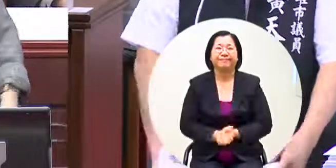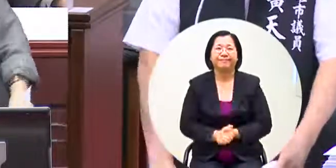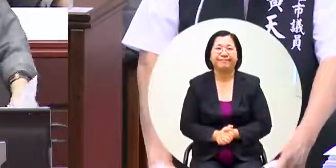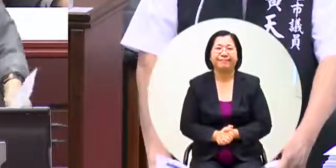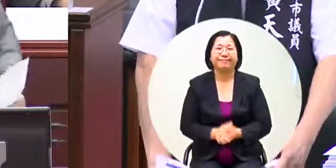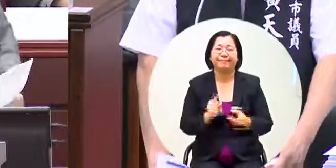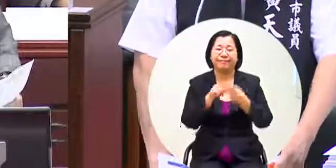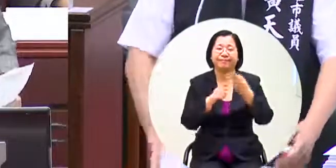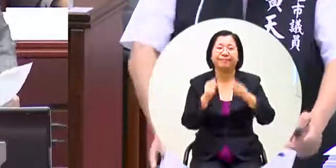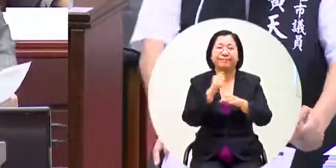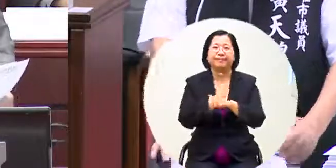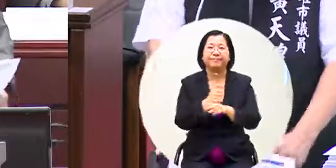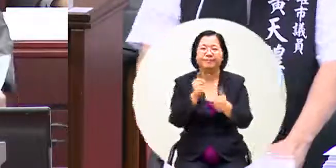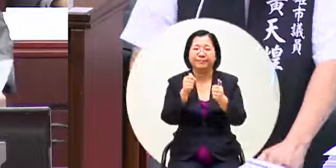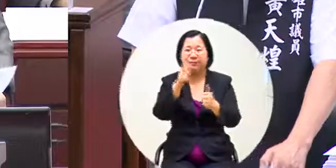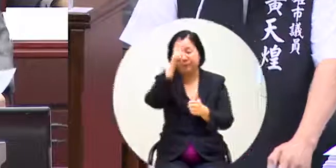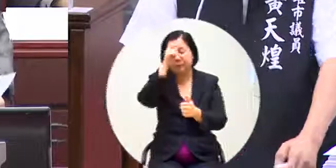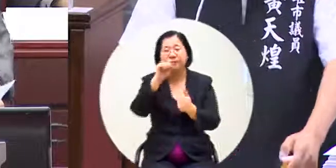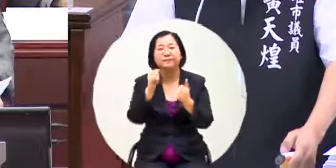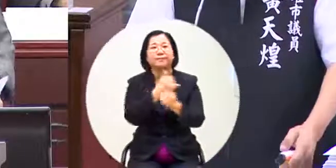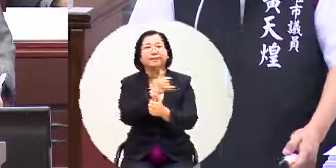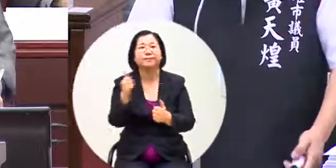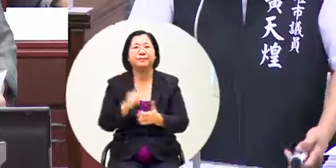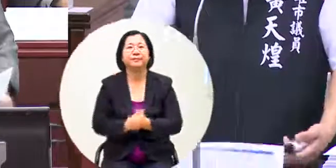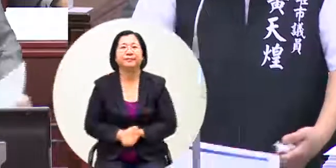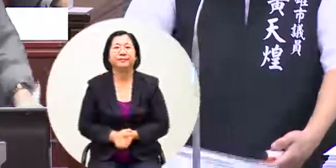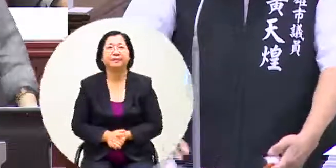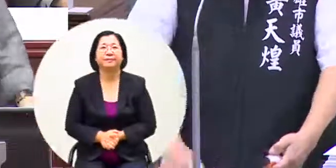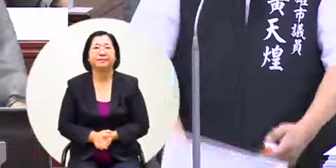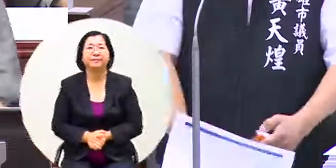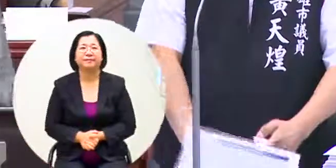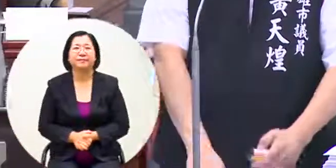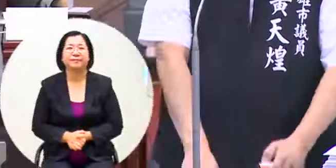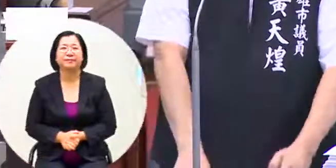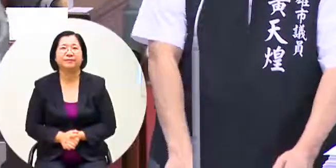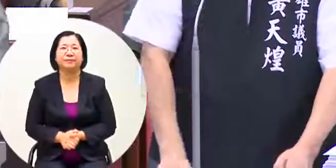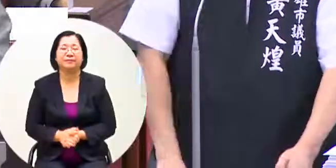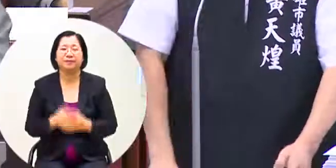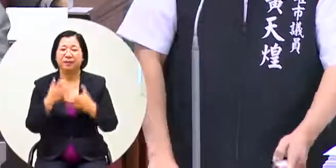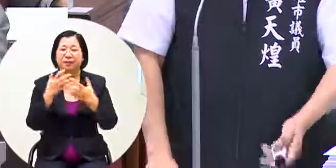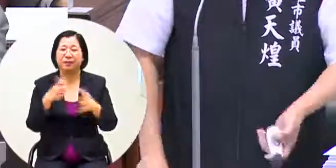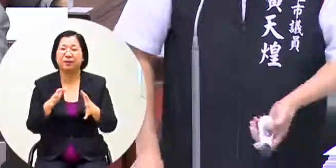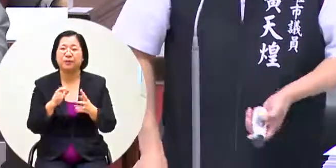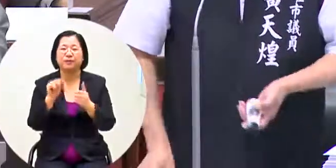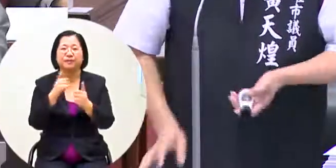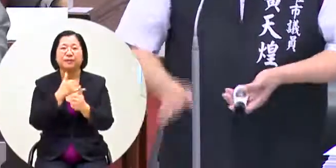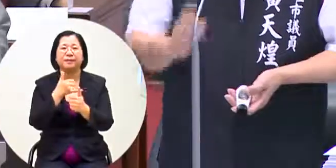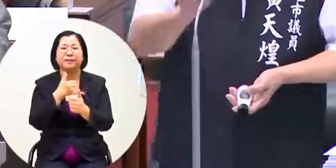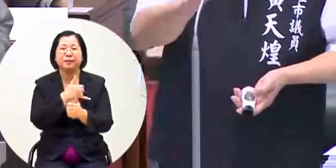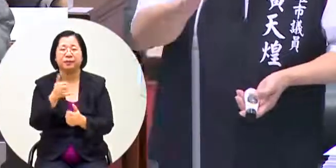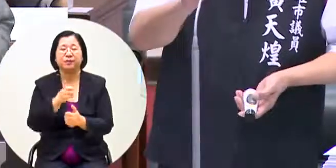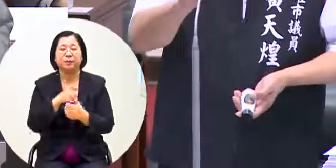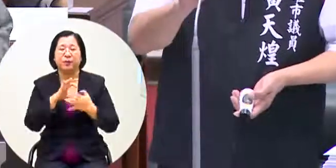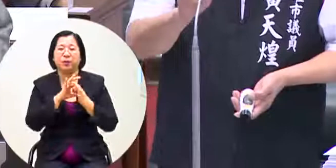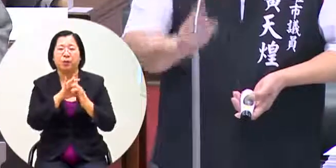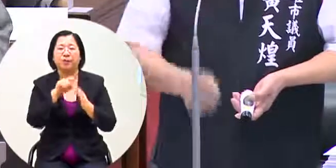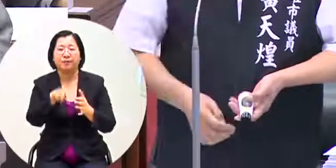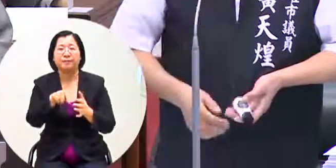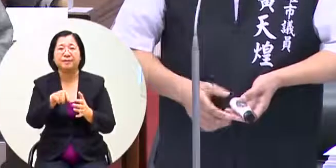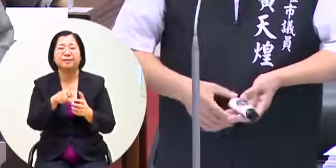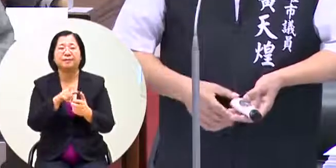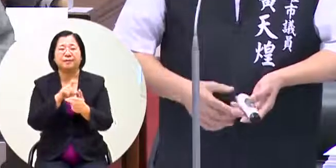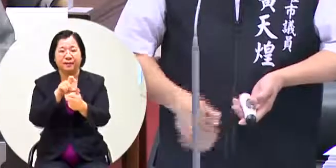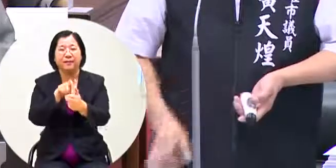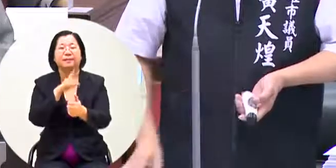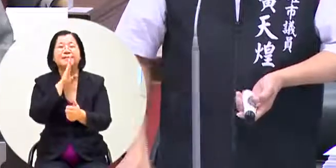员。不只这议员，大家拢伫关心这个议题啦吼。哦啊，一方面当然